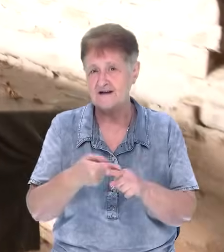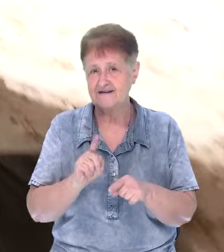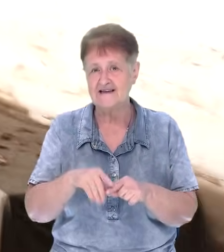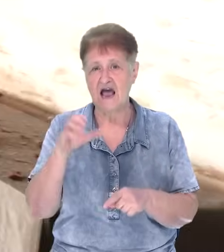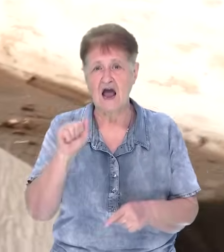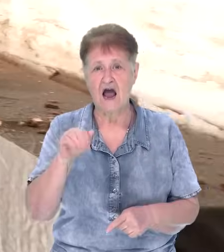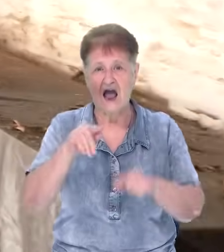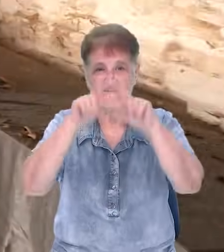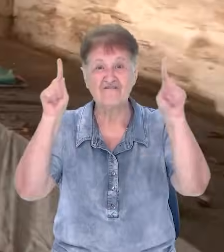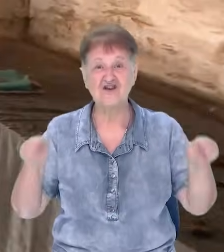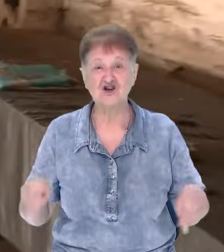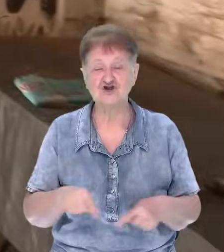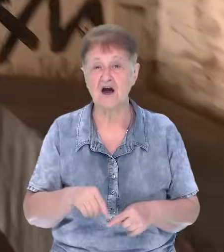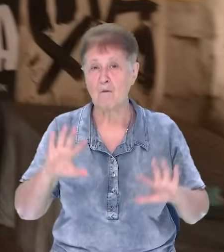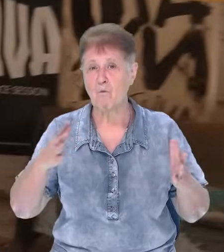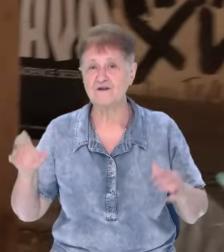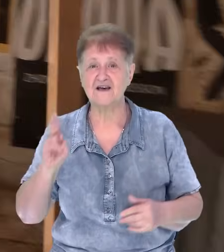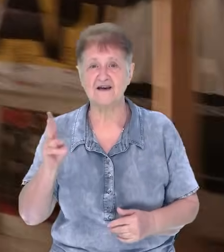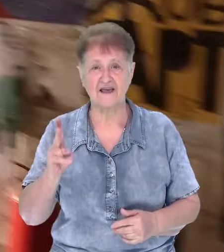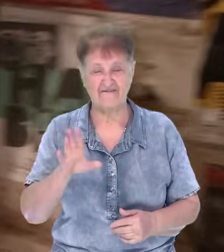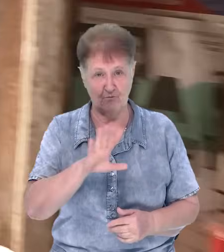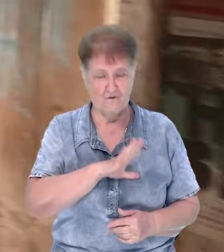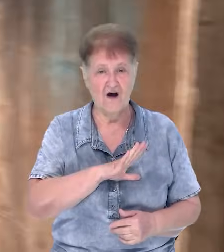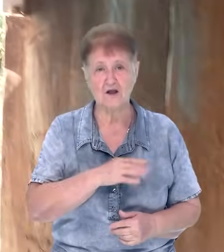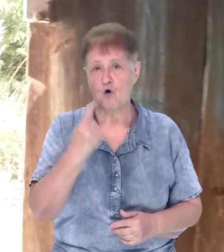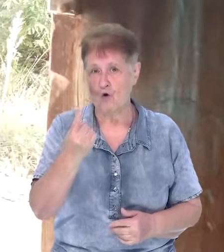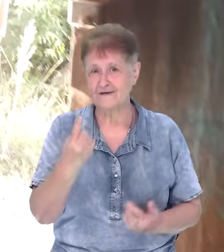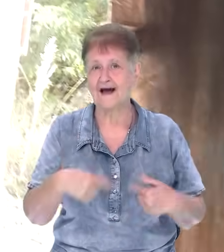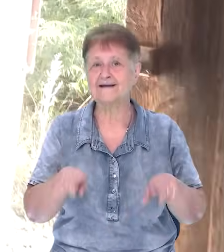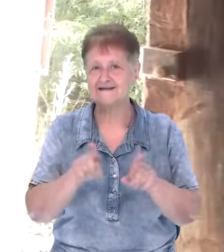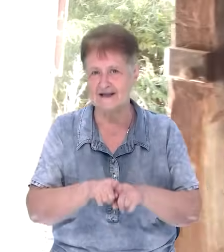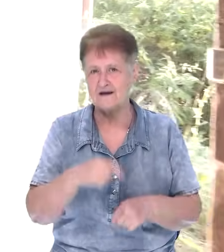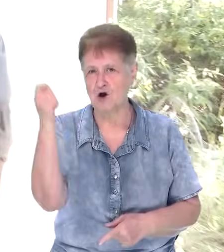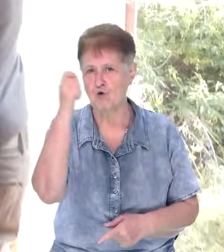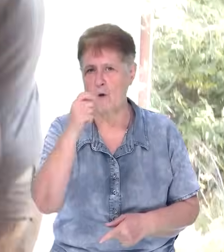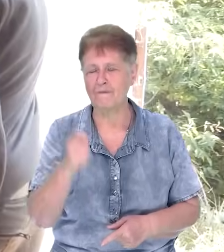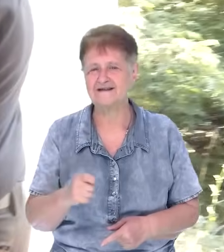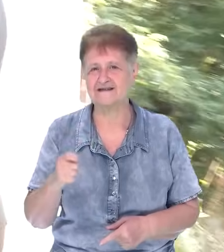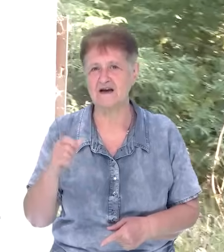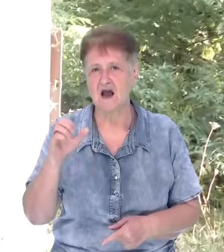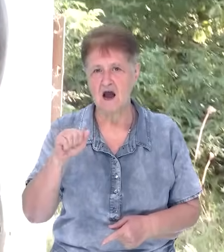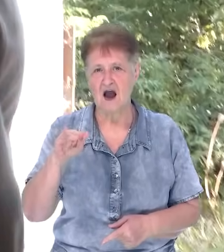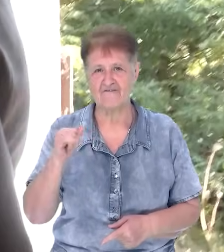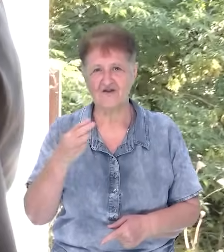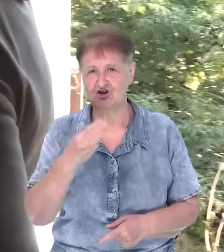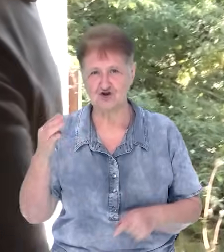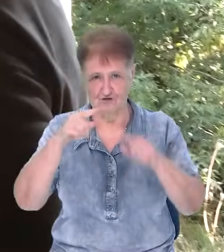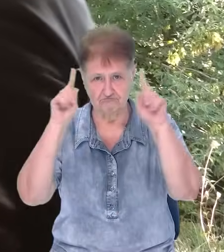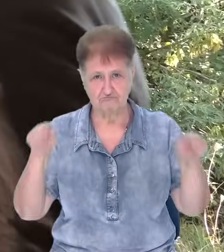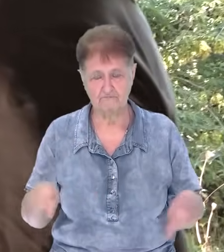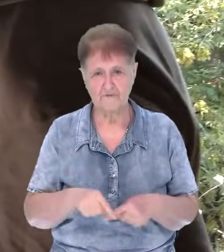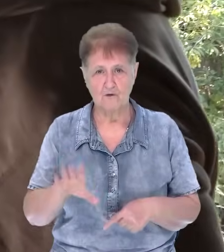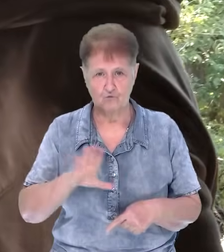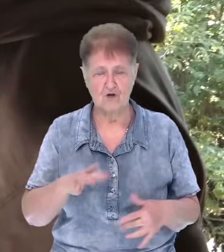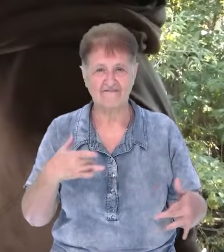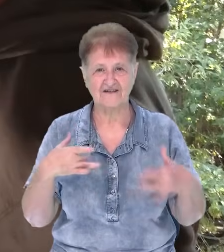афіші наших якихось подій, які відбувалися тут. І одна з таких рукописних афіш, ось ця вистава